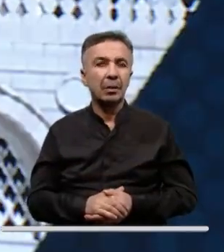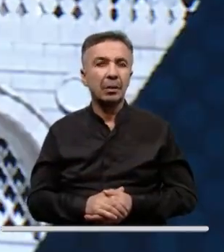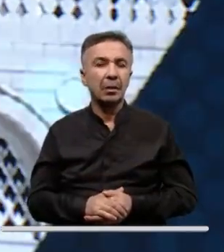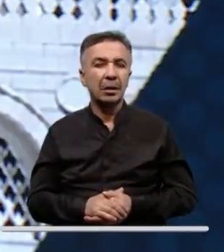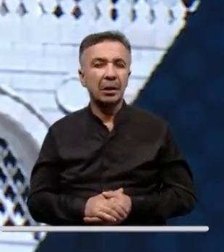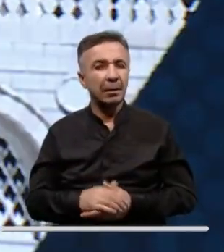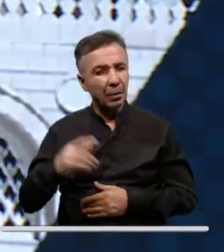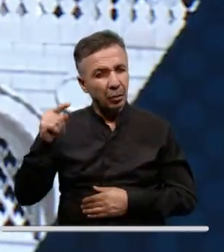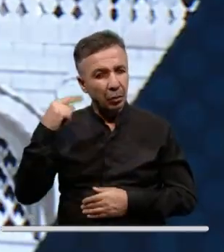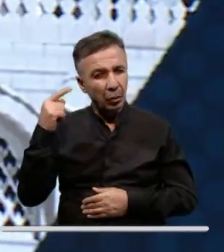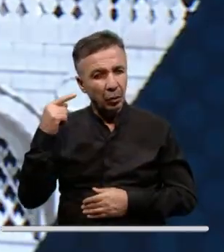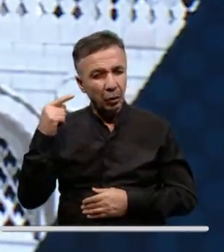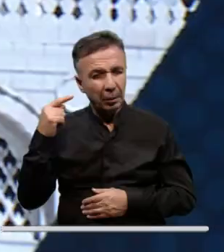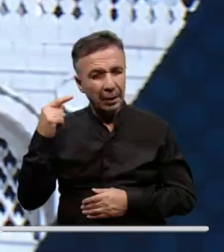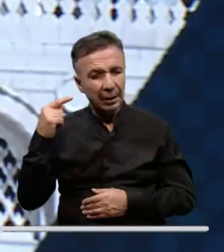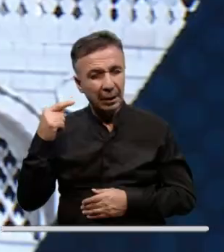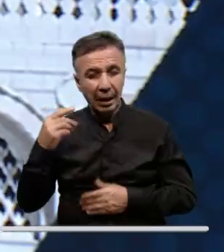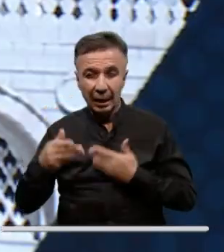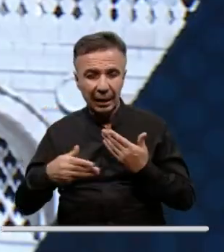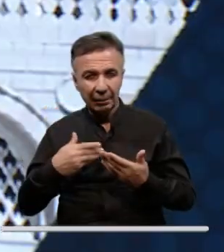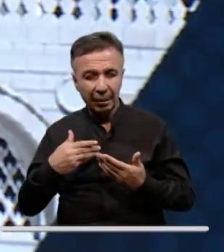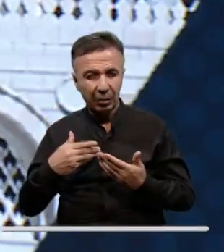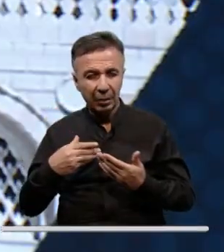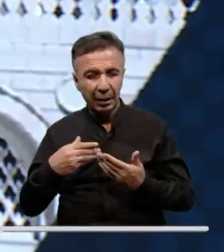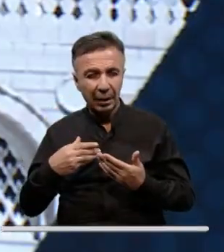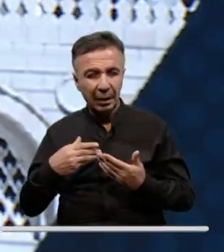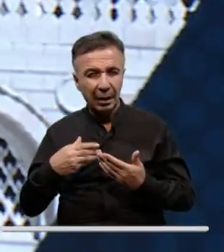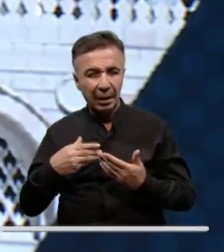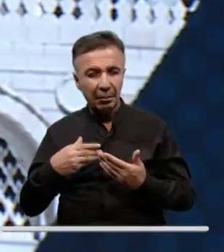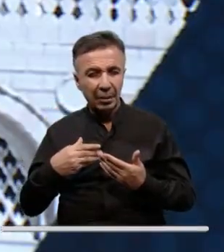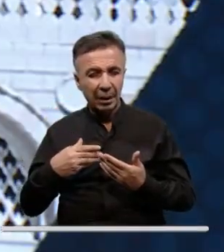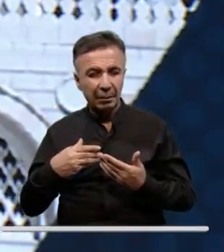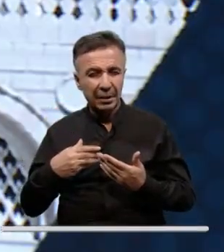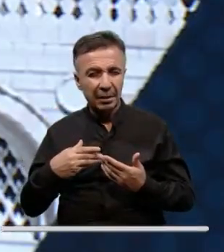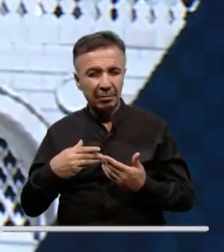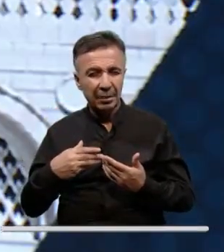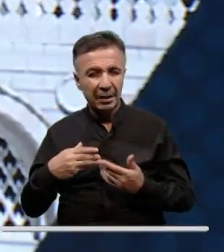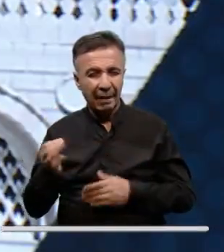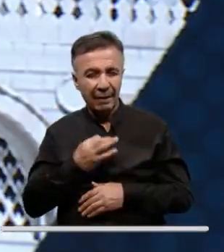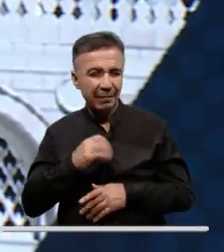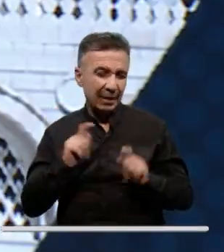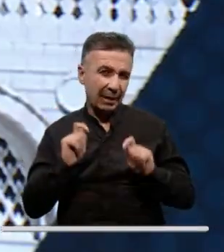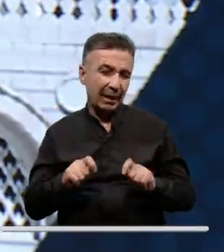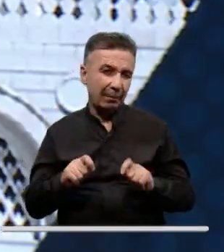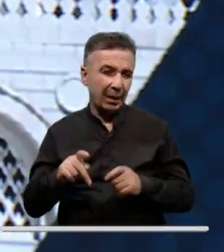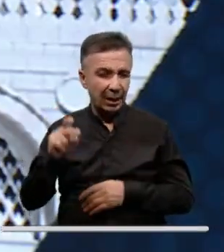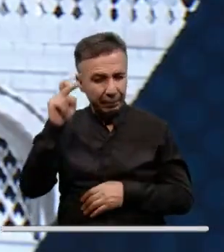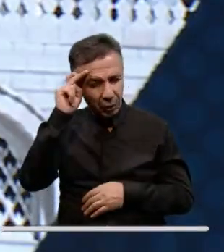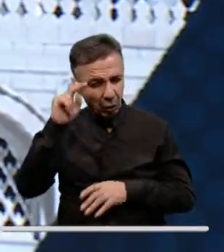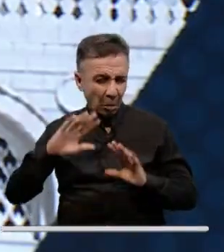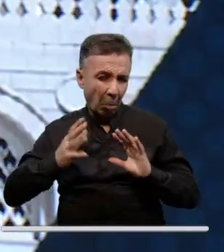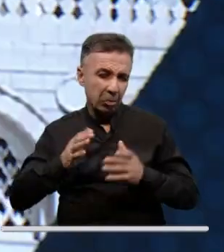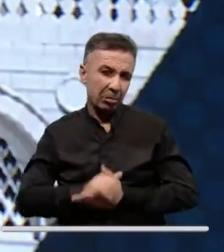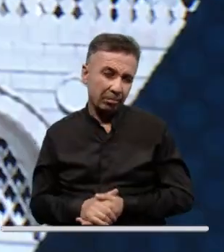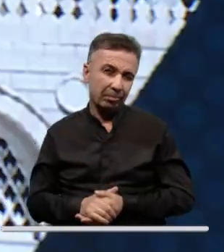getirmek bunların peşine koşmak bize zarar verir bizi vesvese bu sefer Psikolojimizi de bozuyoruz